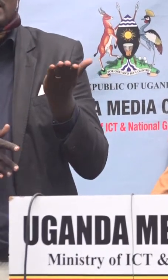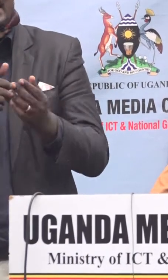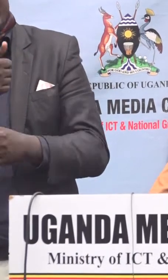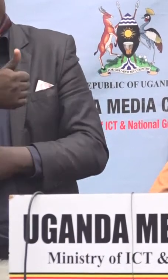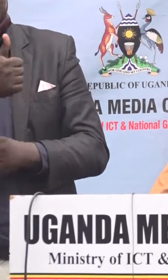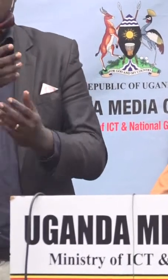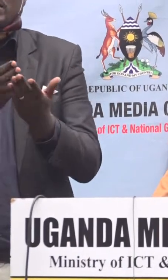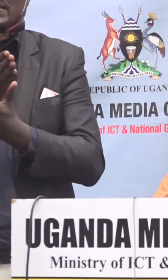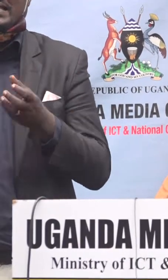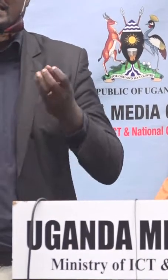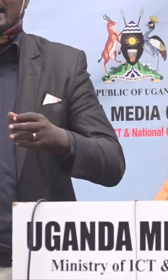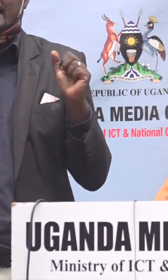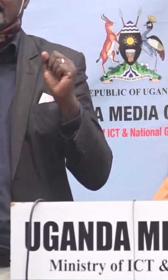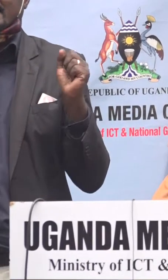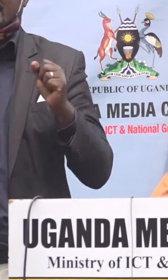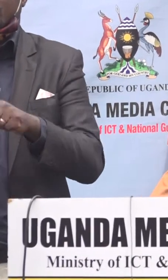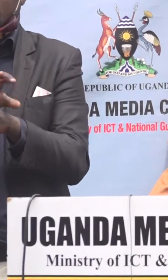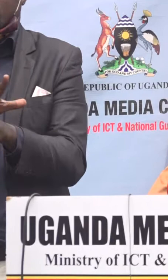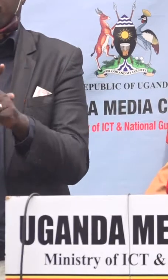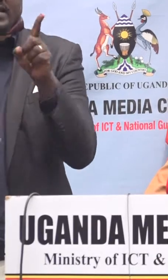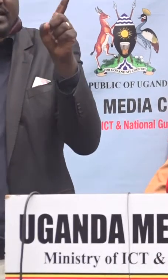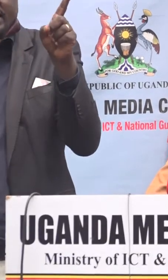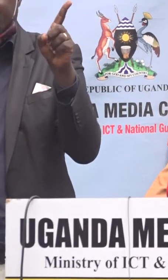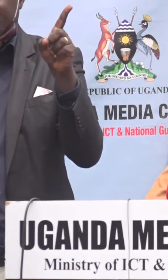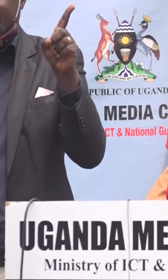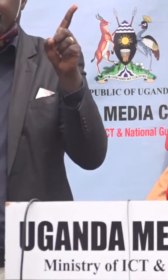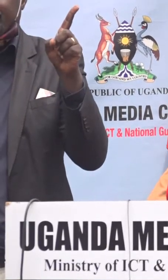nti naye ayina akawuka ka ssenyiga.